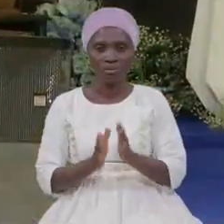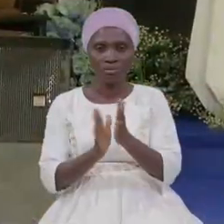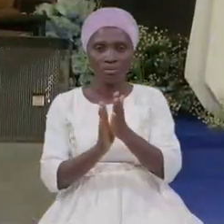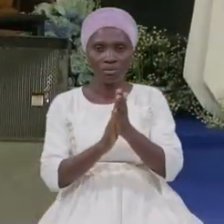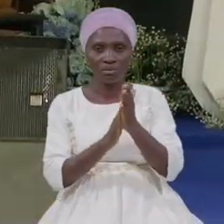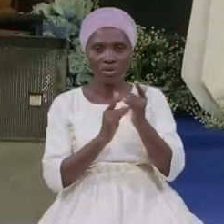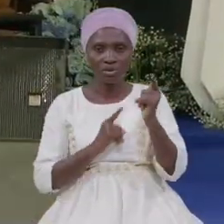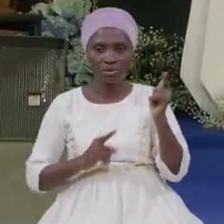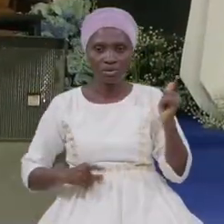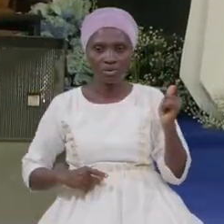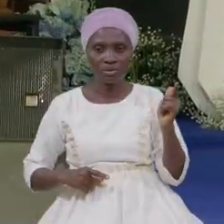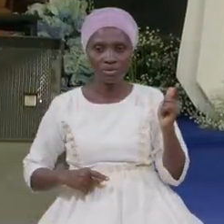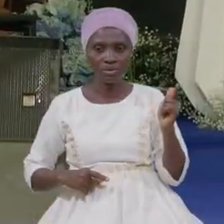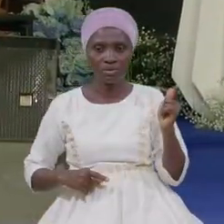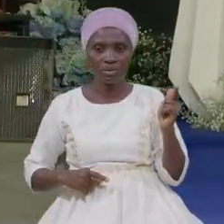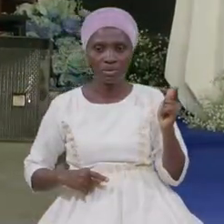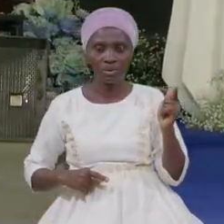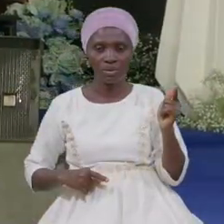Gloire à Dieu.